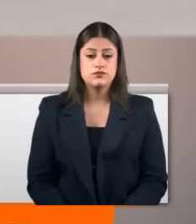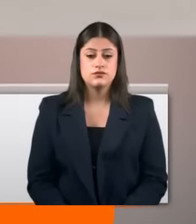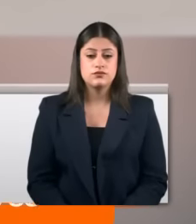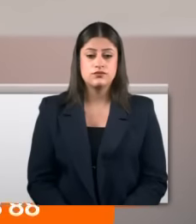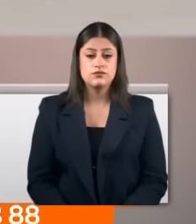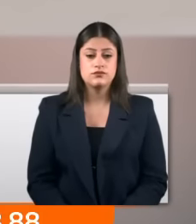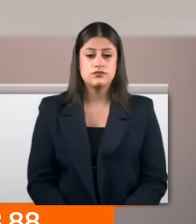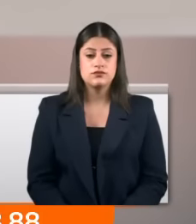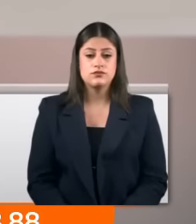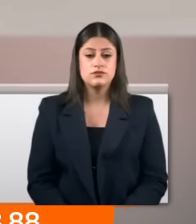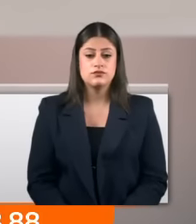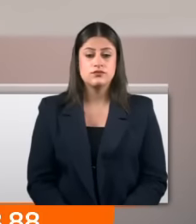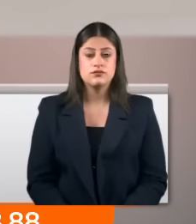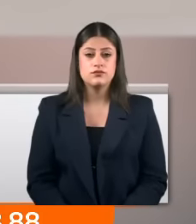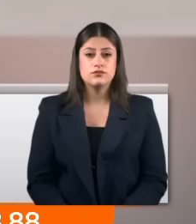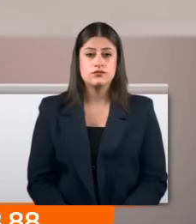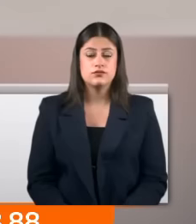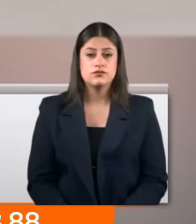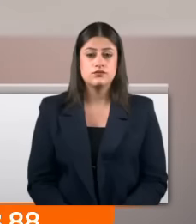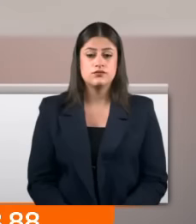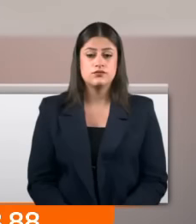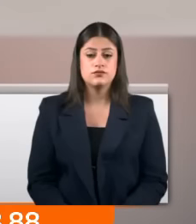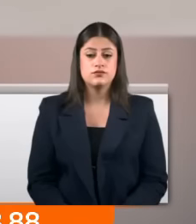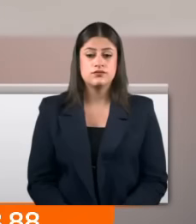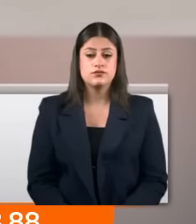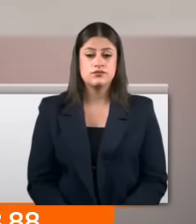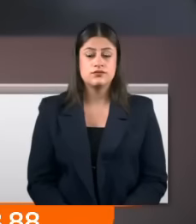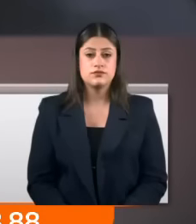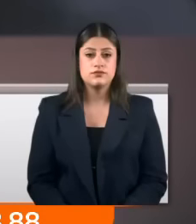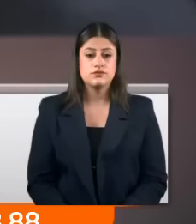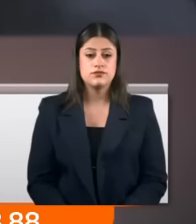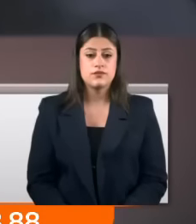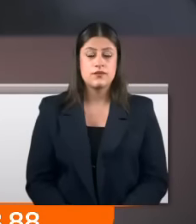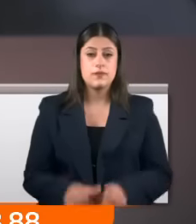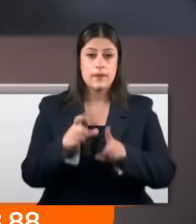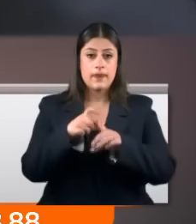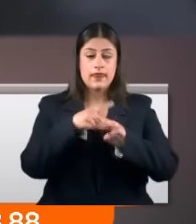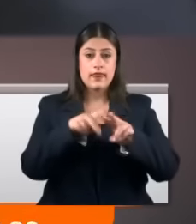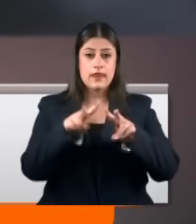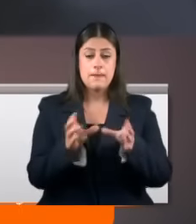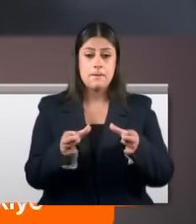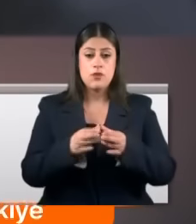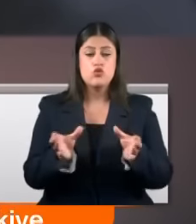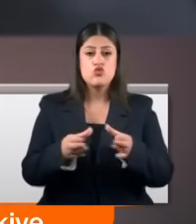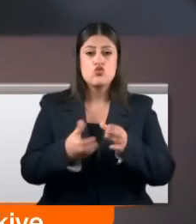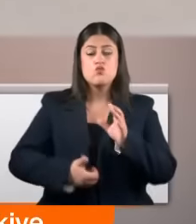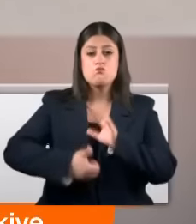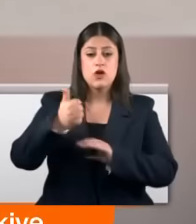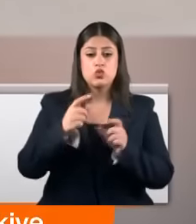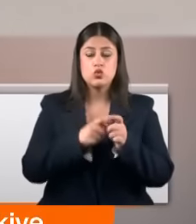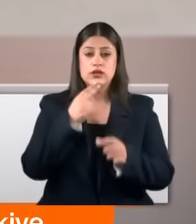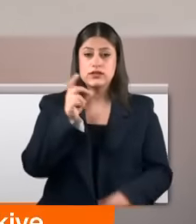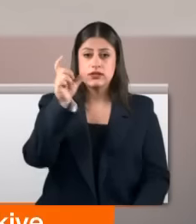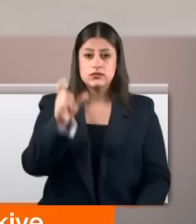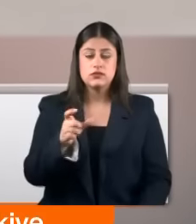eğer yedirirseniz bilin ki ümüğünüze çökerek bunun hesabını da sorarız. DEM Parti Grup Başkan Vekili Gülistan Kılıç